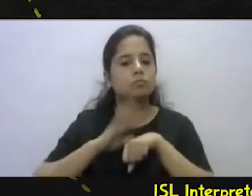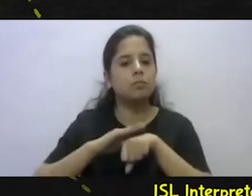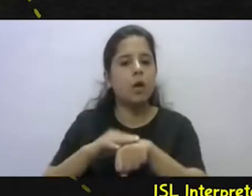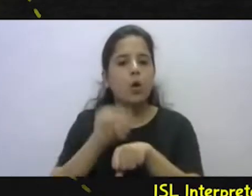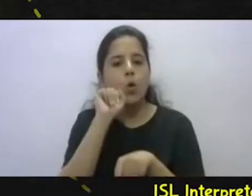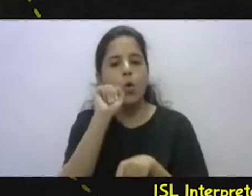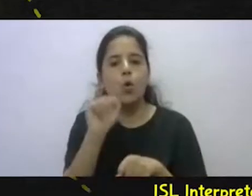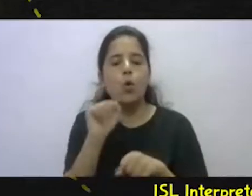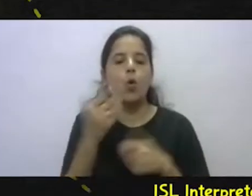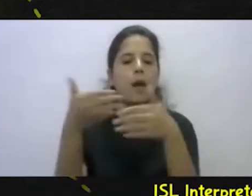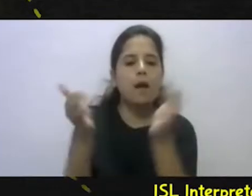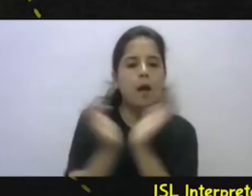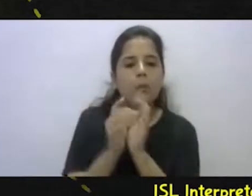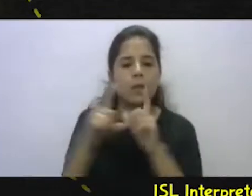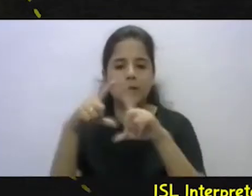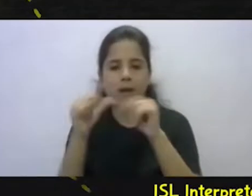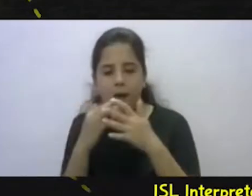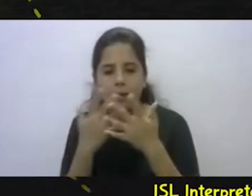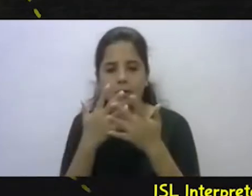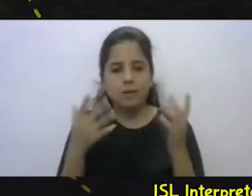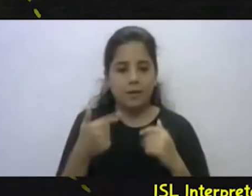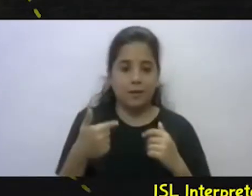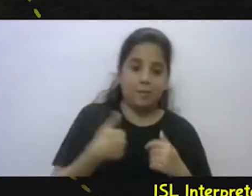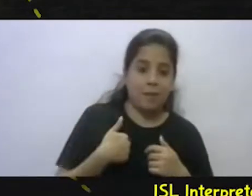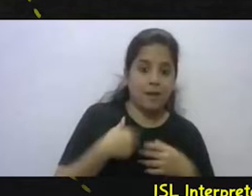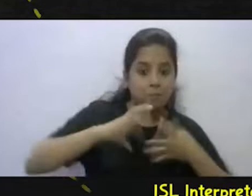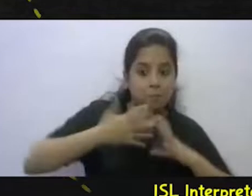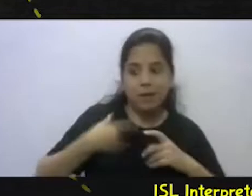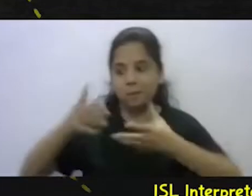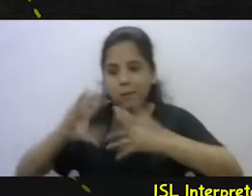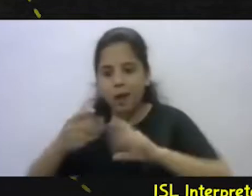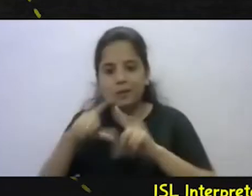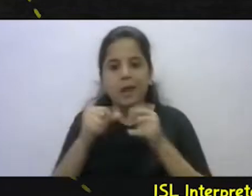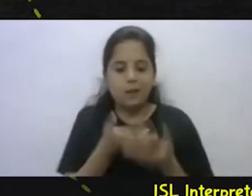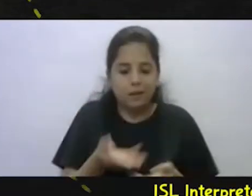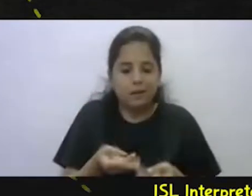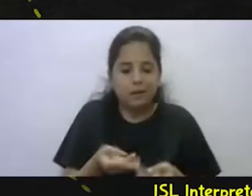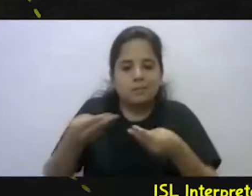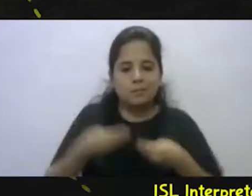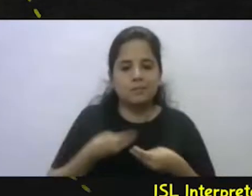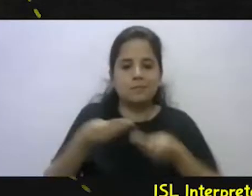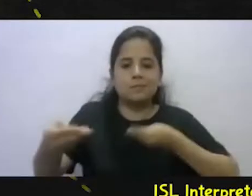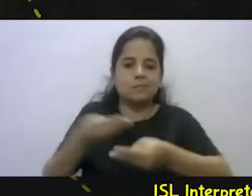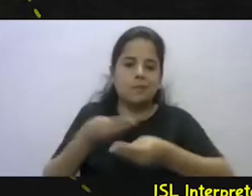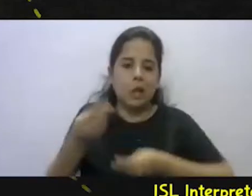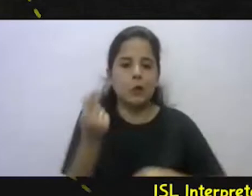everything around communities and data. हम बने तुम बने data एक दूजे के लिए. How do you see this?